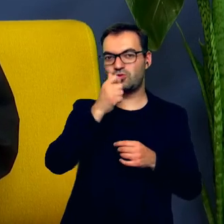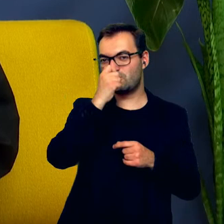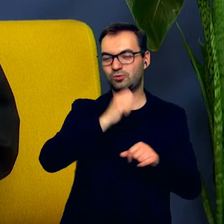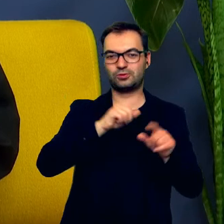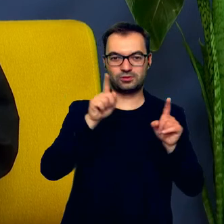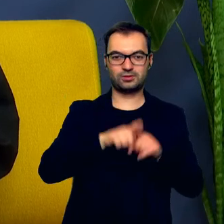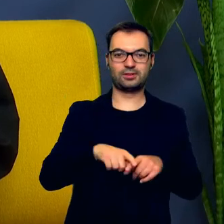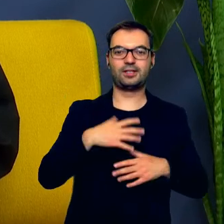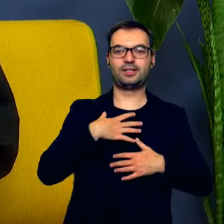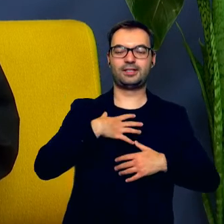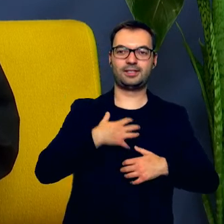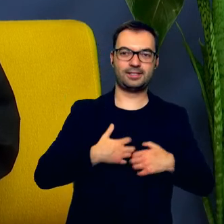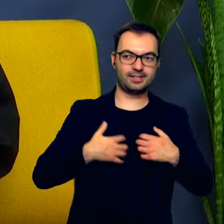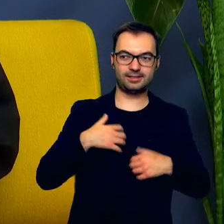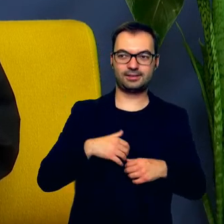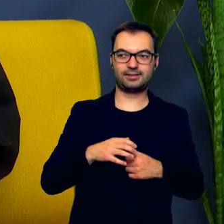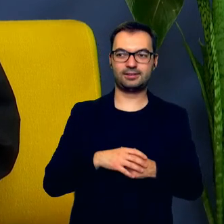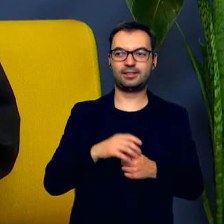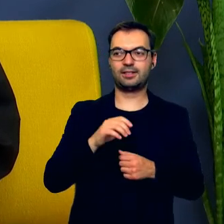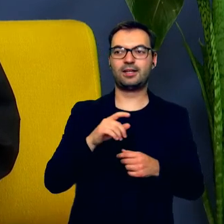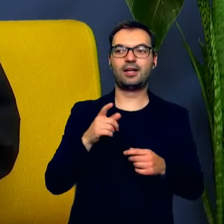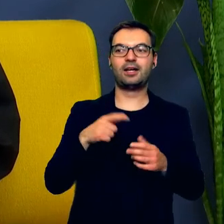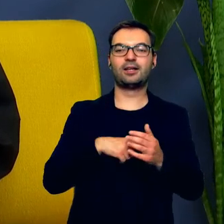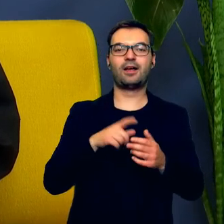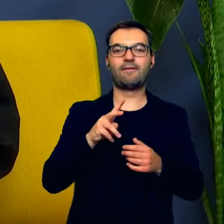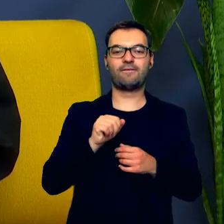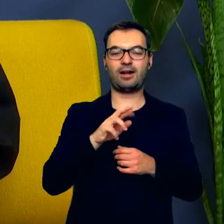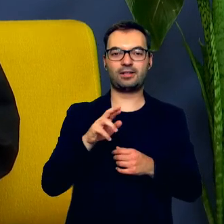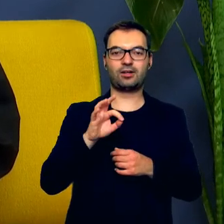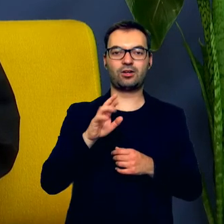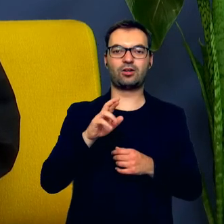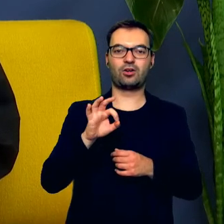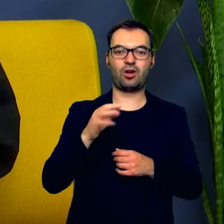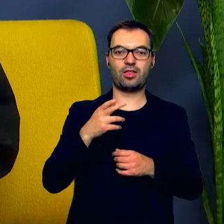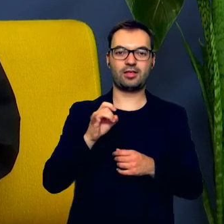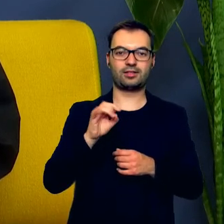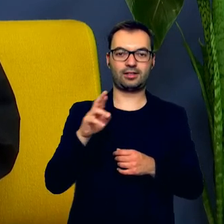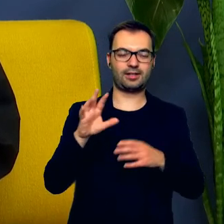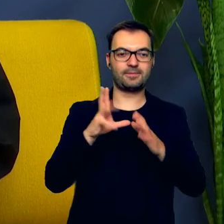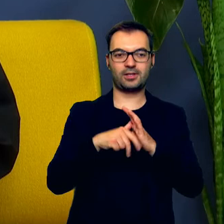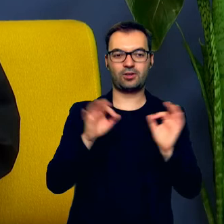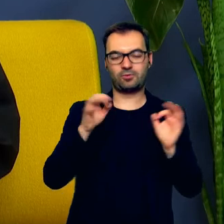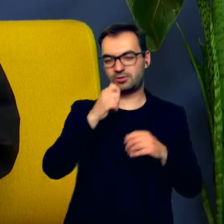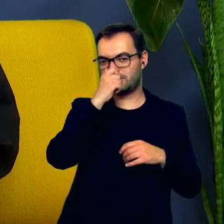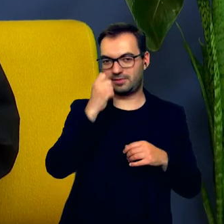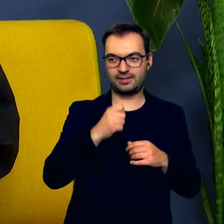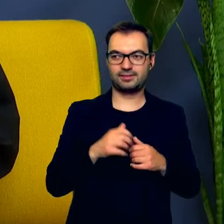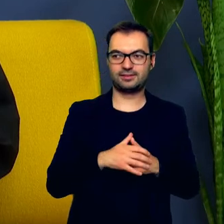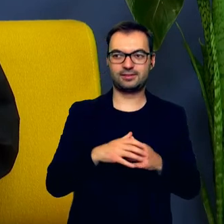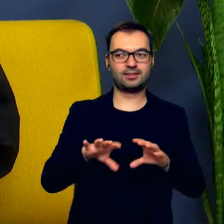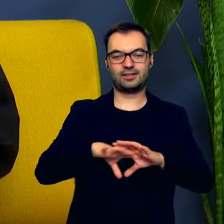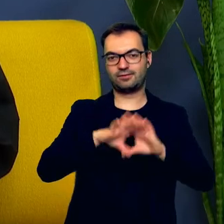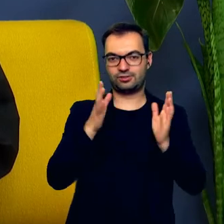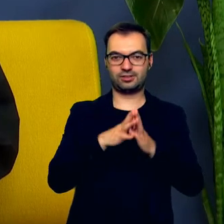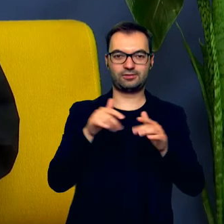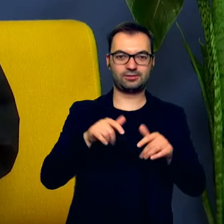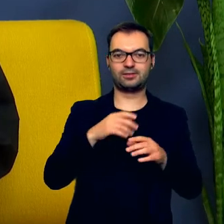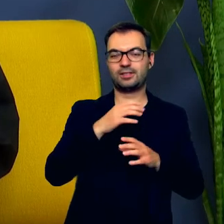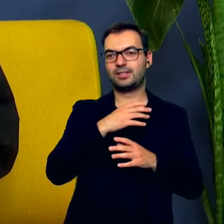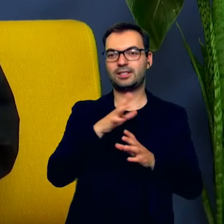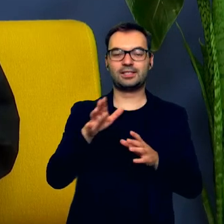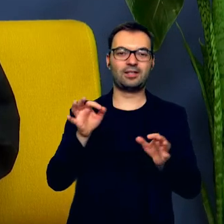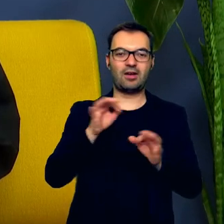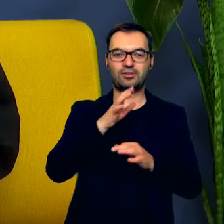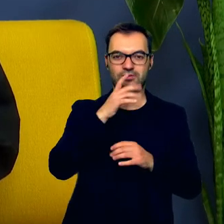smród, westchnął ze złością radca rządowy Walter Roniger. Ależ to miasto okropnie cuchnie, jak zresztą wszystko w tym